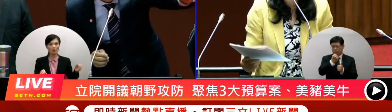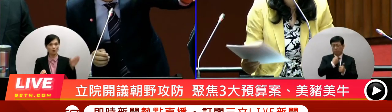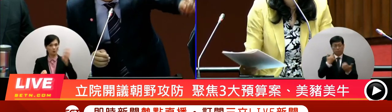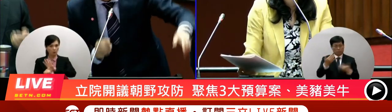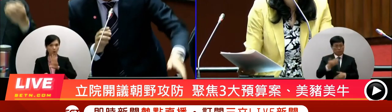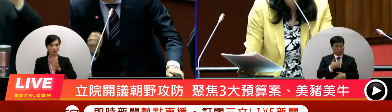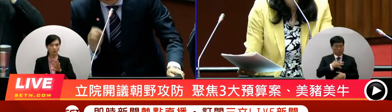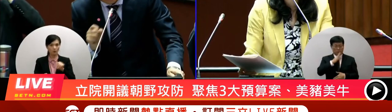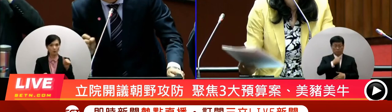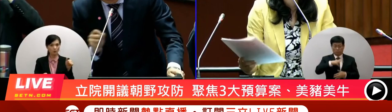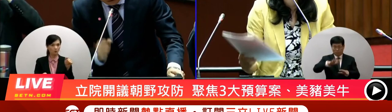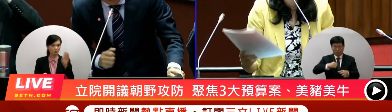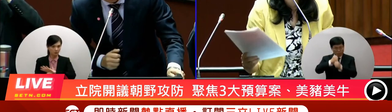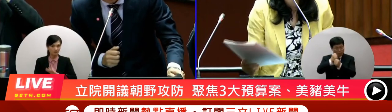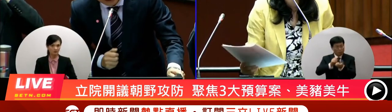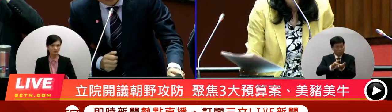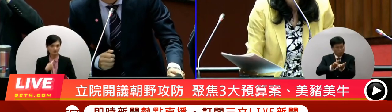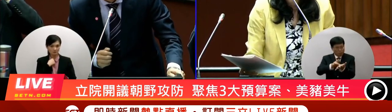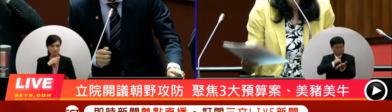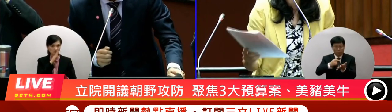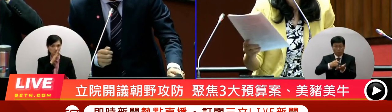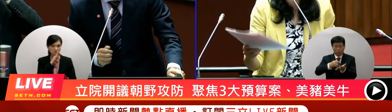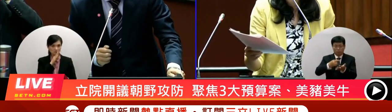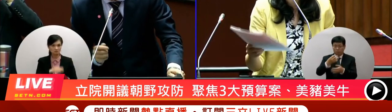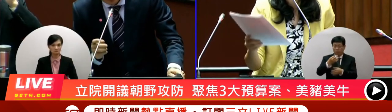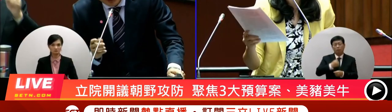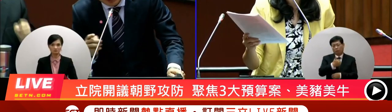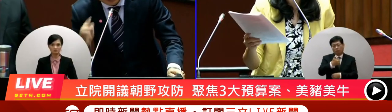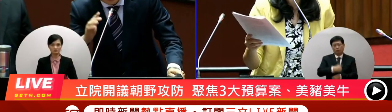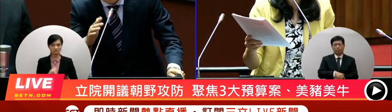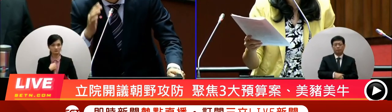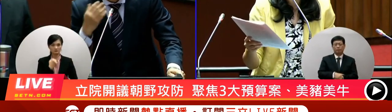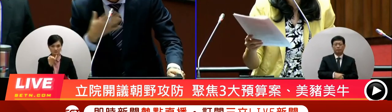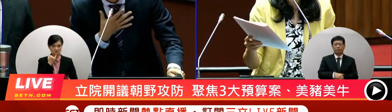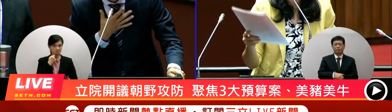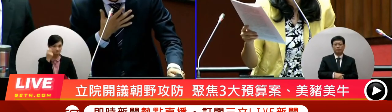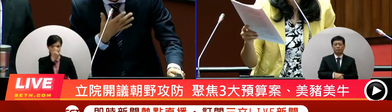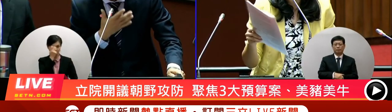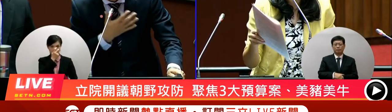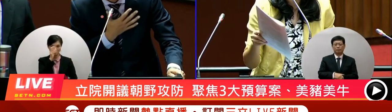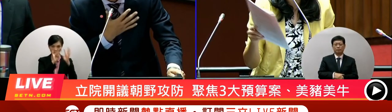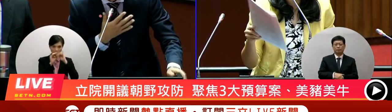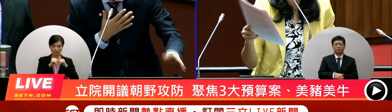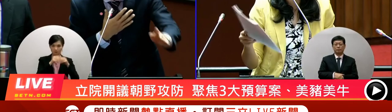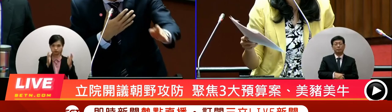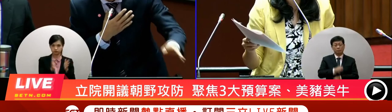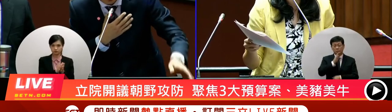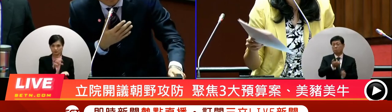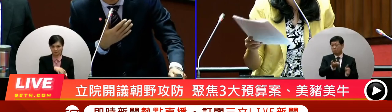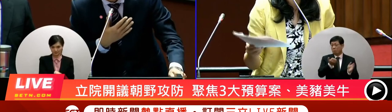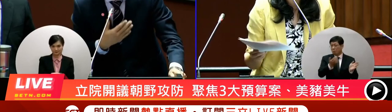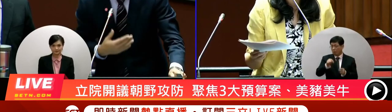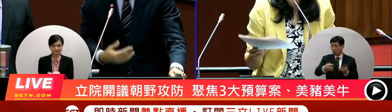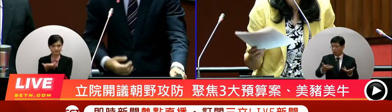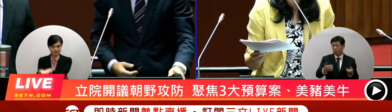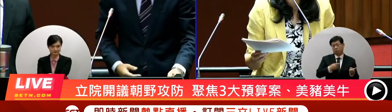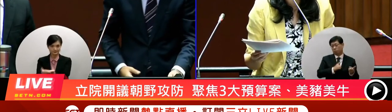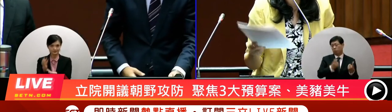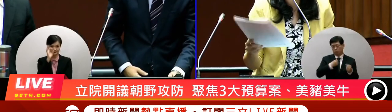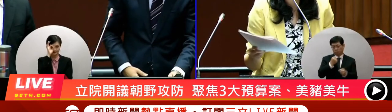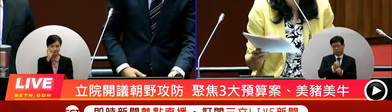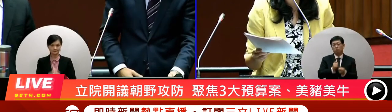下实际的所需量，超前部署。对，谢谢。 我们可以把检验的所有的这些报告次数， 超前部署这件事情，请还是要